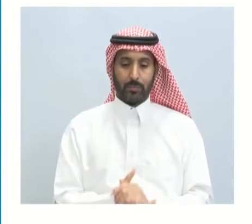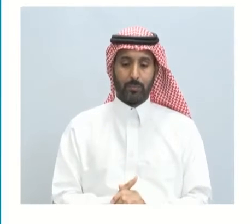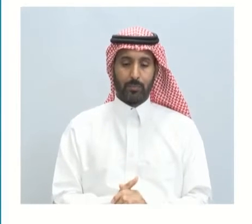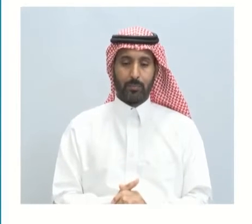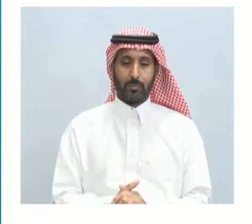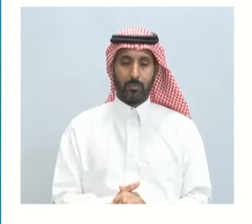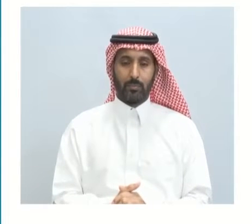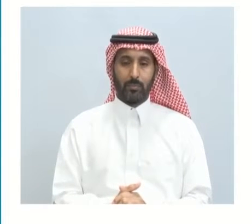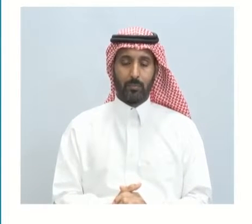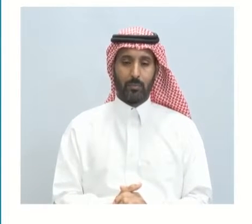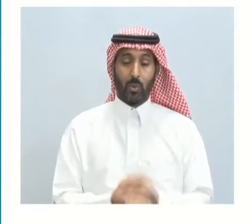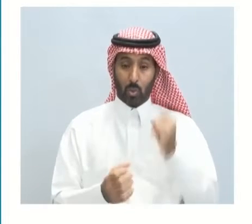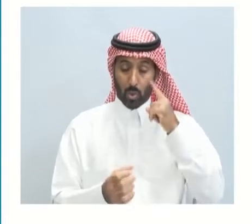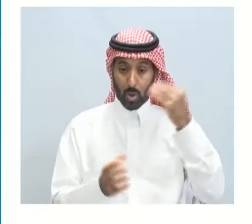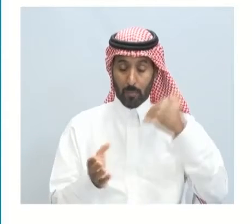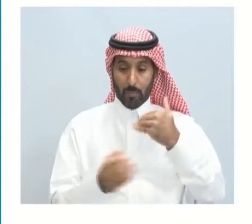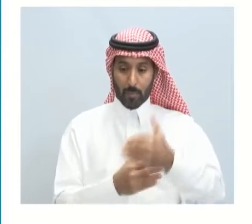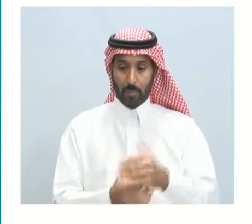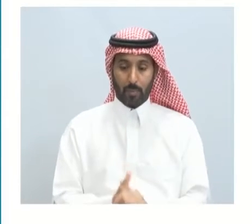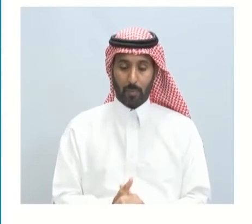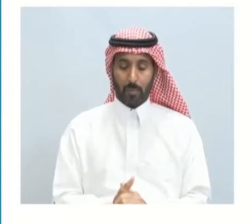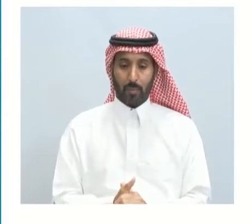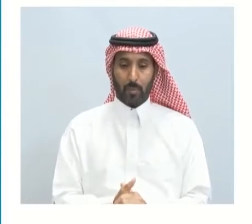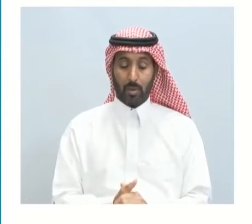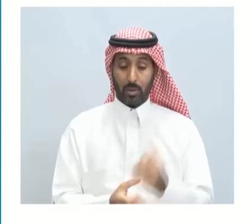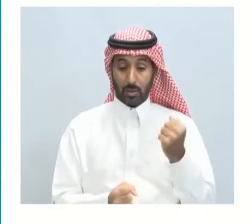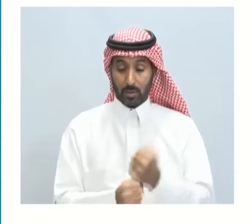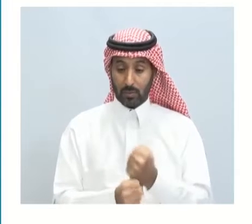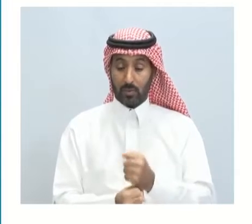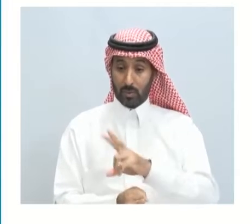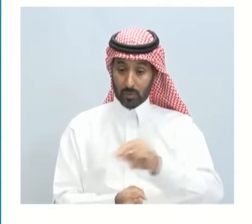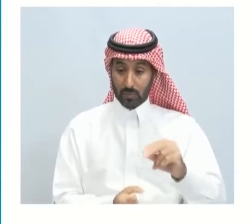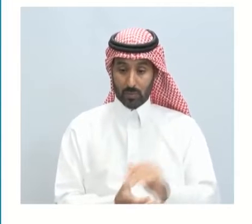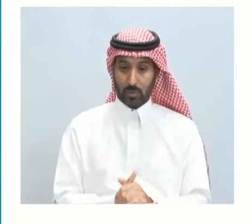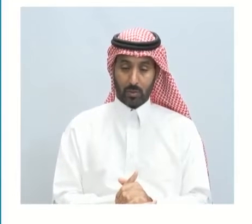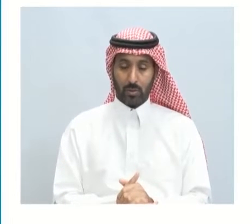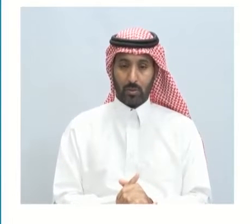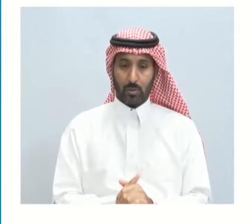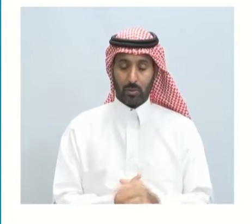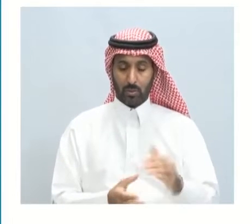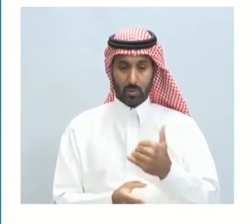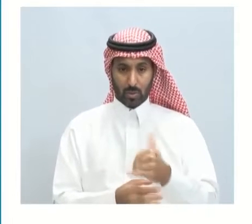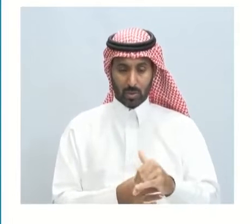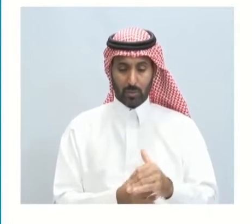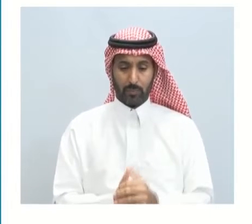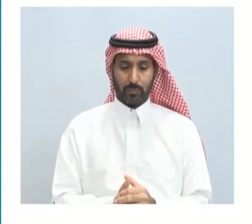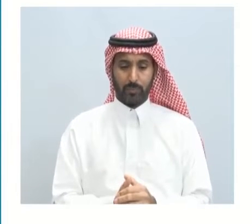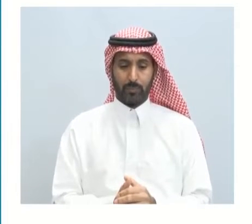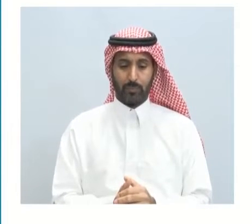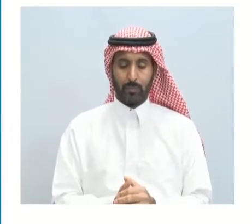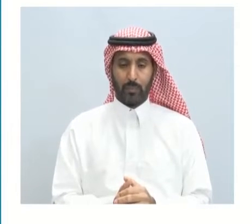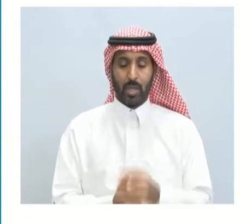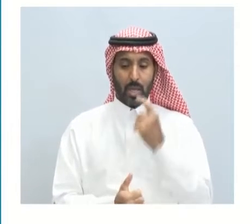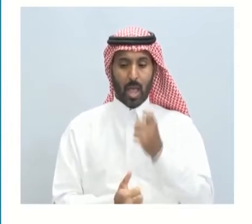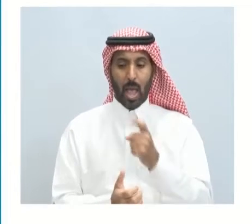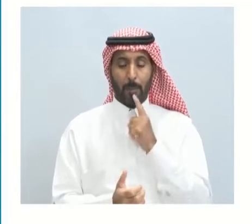الادله والعلماء يفعلون نفس الشيء في نواحي كثيره ففي عام